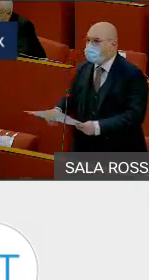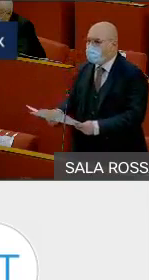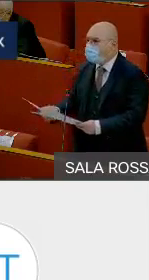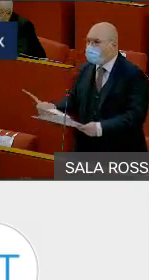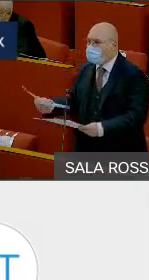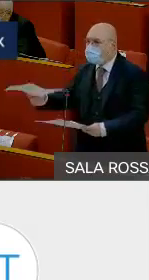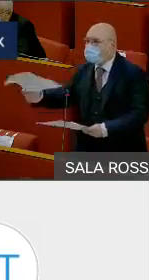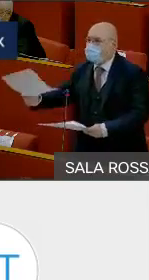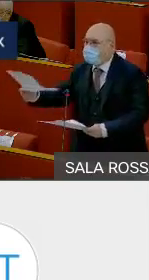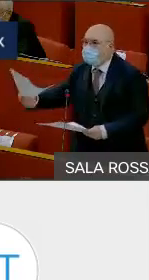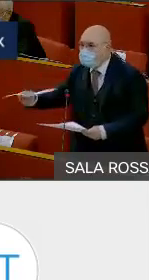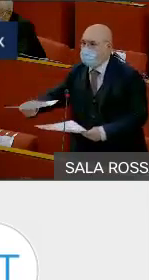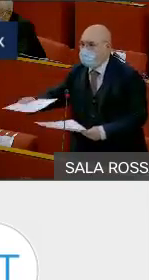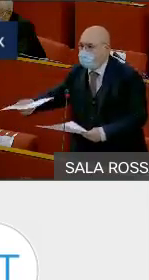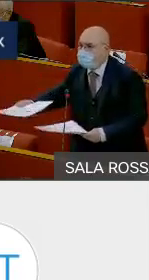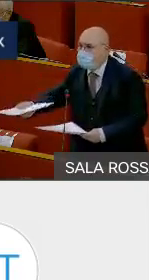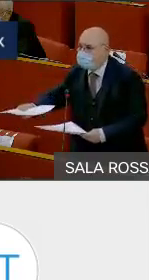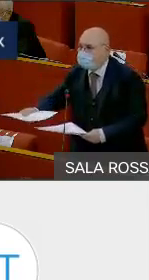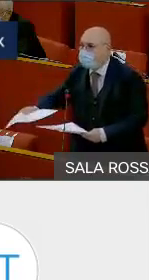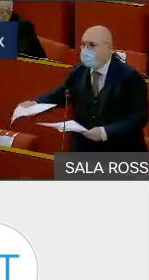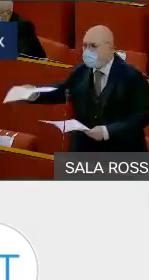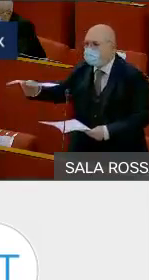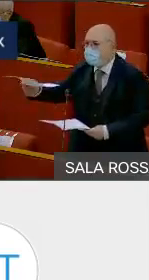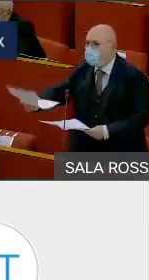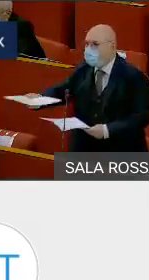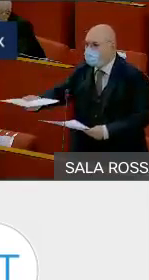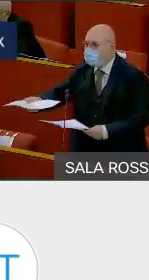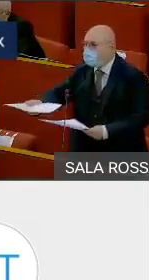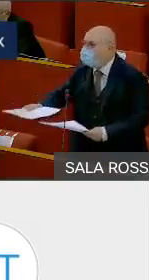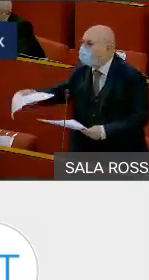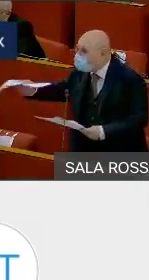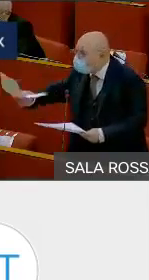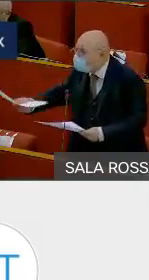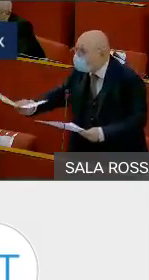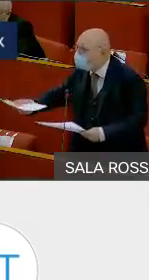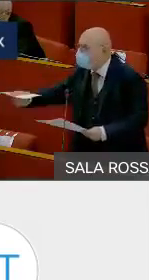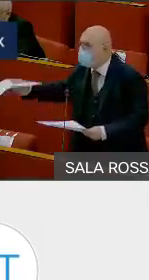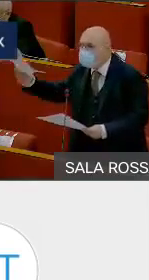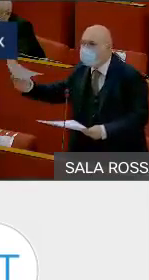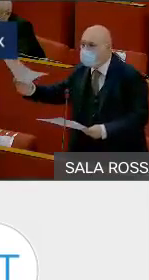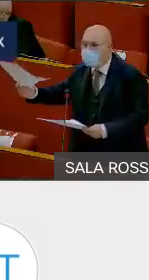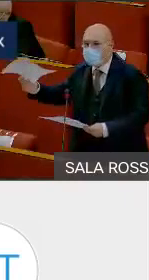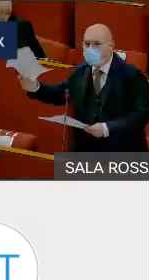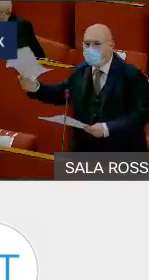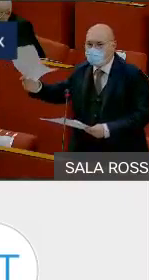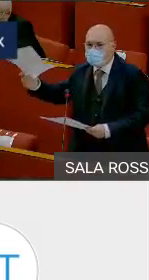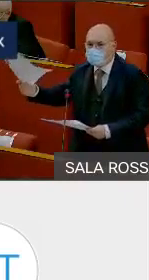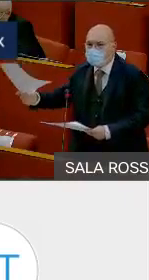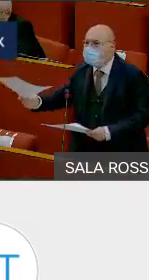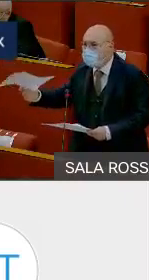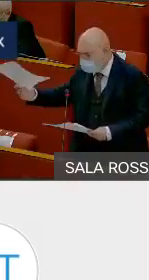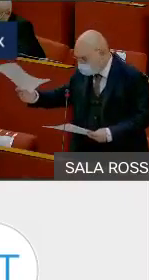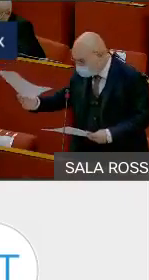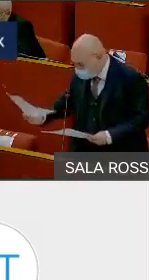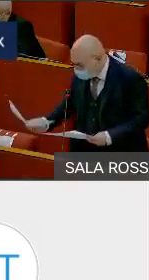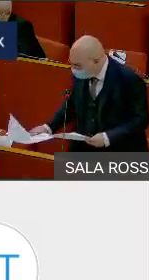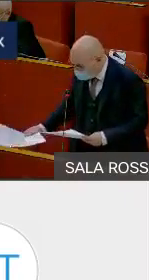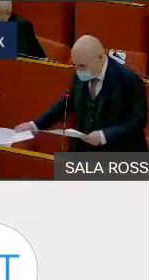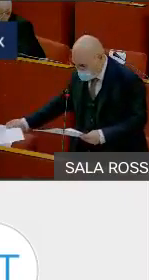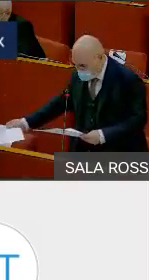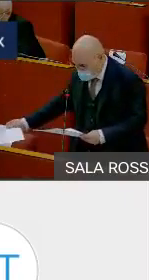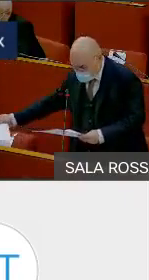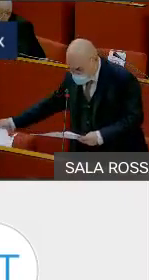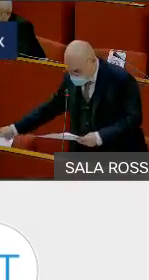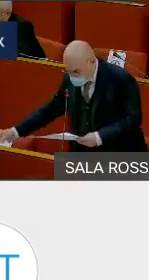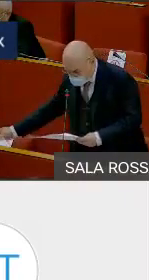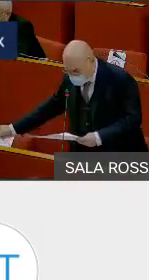e si esplicita amministrazione con questa delibera cerca di provare che invece questa teoria ha valore